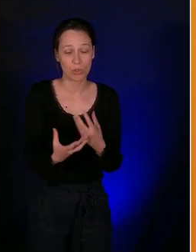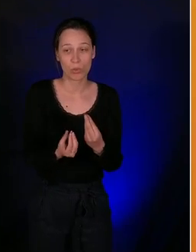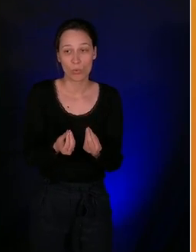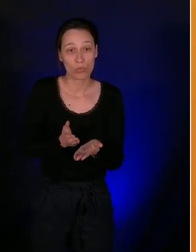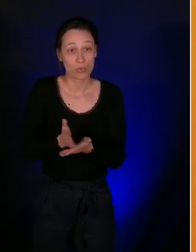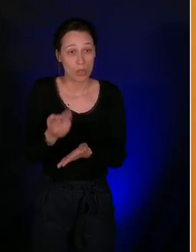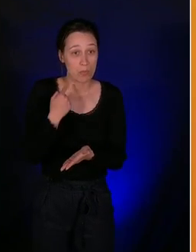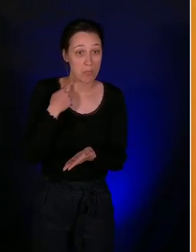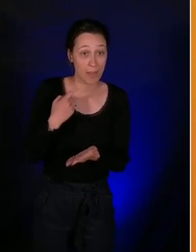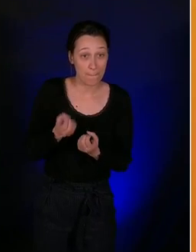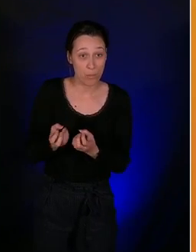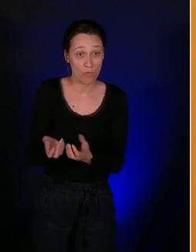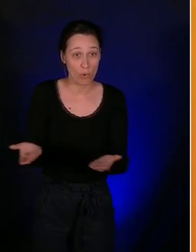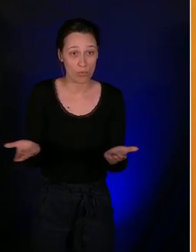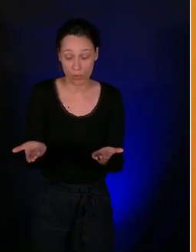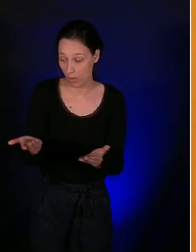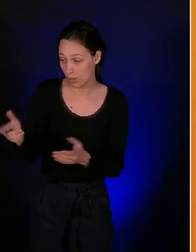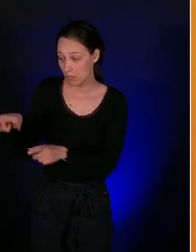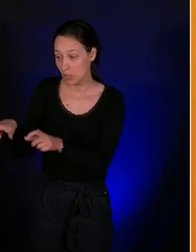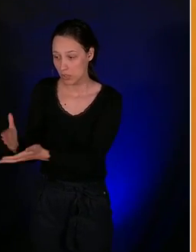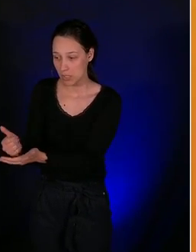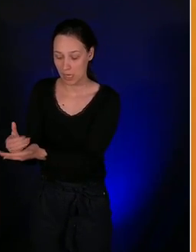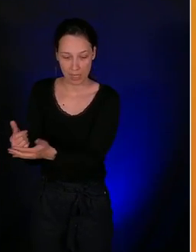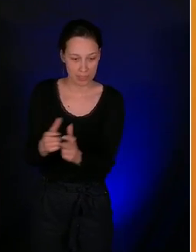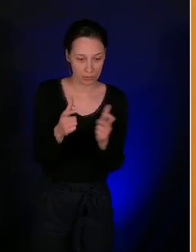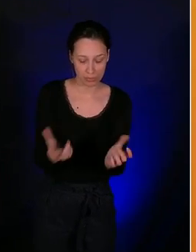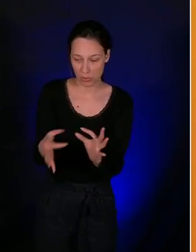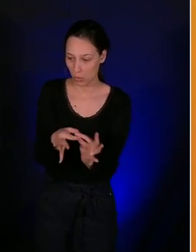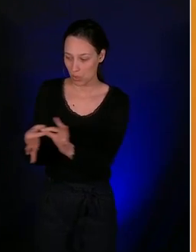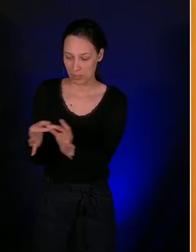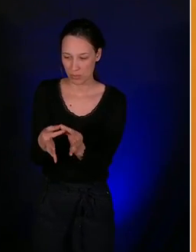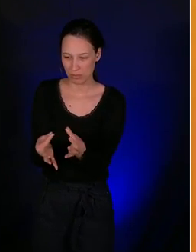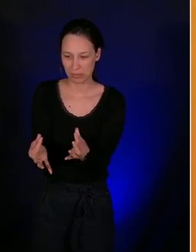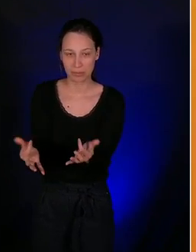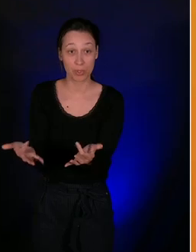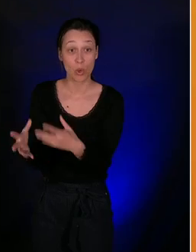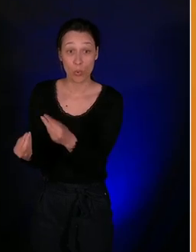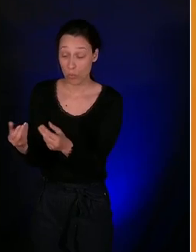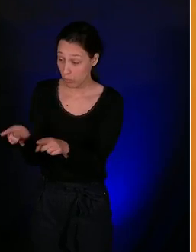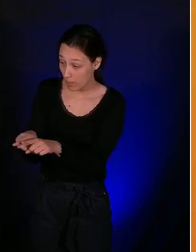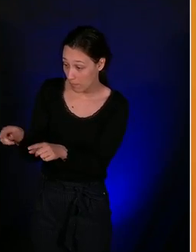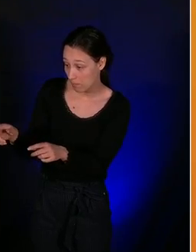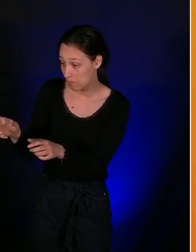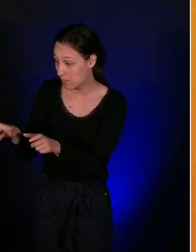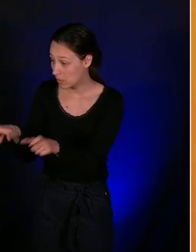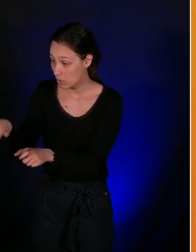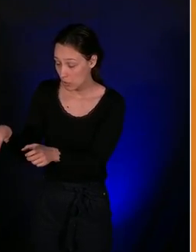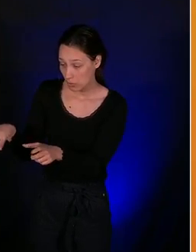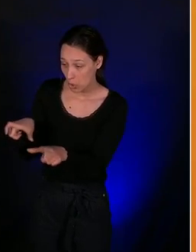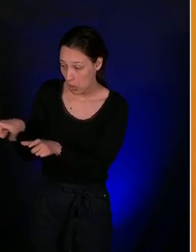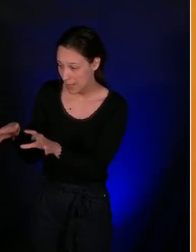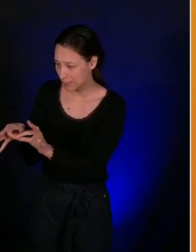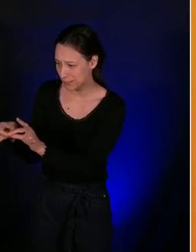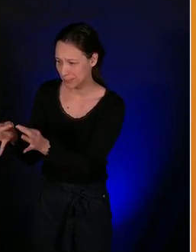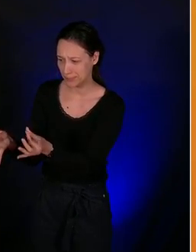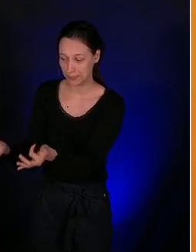ce salariat à ne plus avoir la même relation à l'entreprise et entre salariés. Sur l'article 178 du